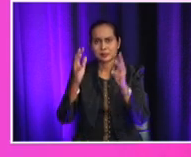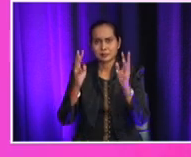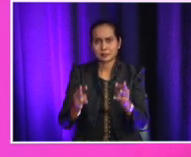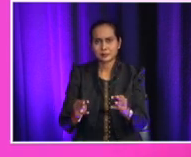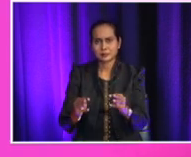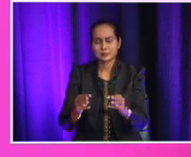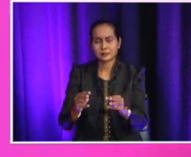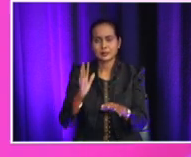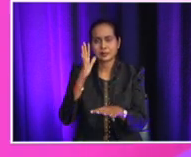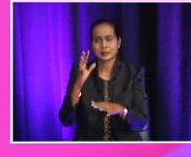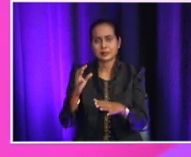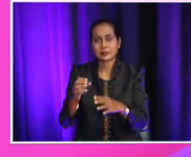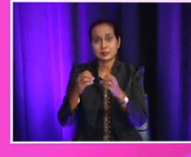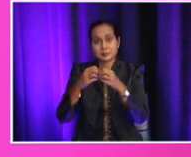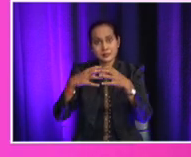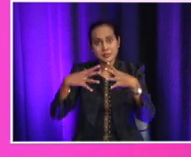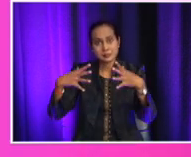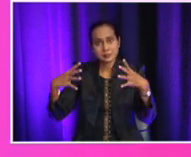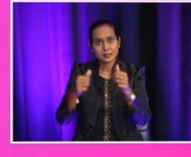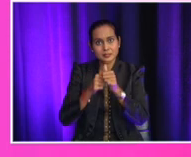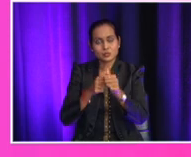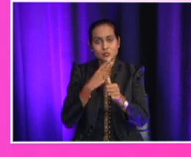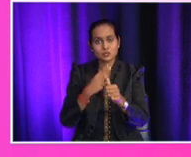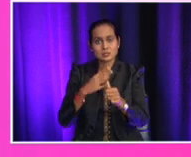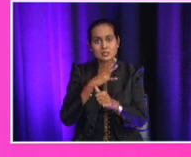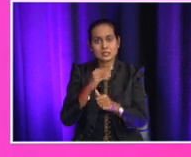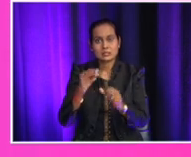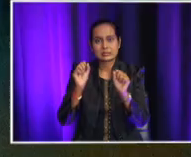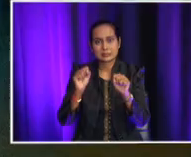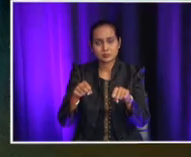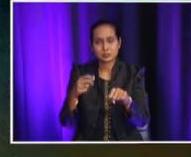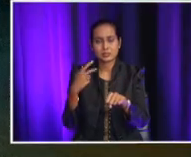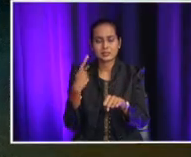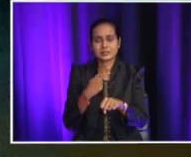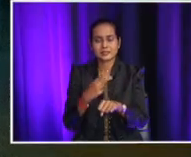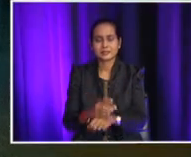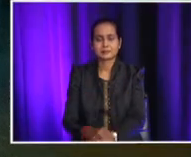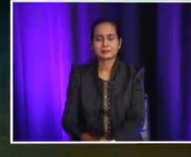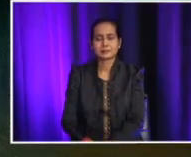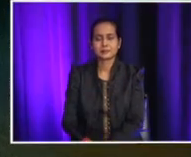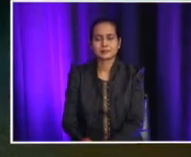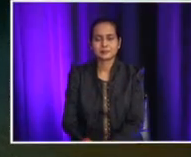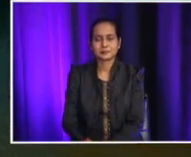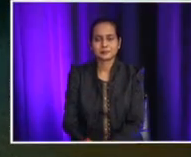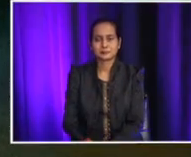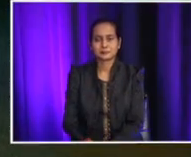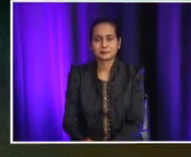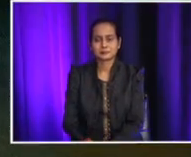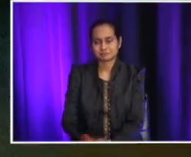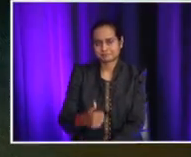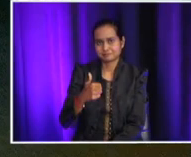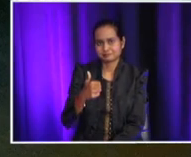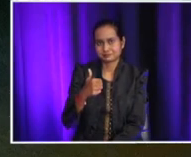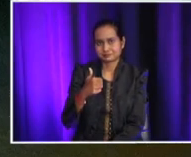dan berkembang seiring dengan usia dan kemampuan kita di lampu hijau Baguslah tandanya